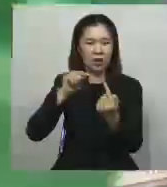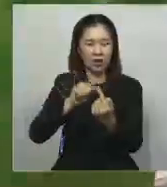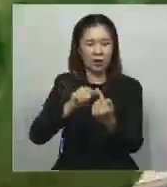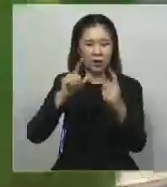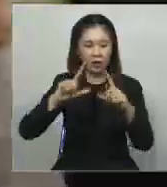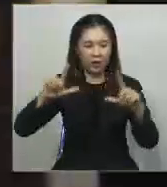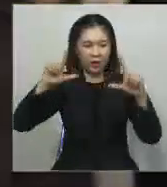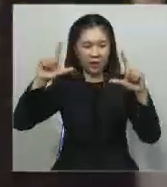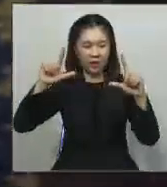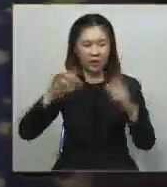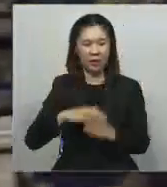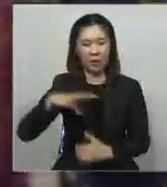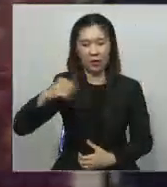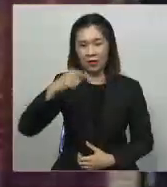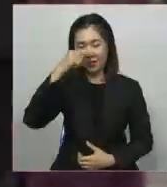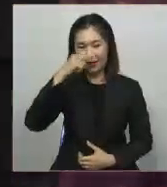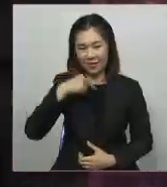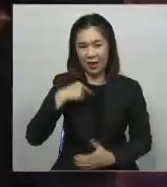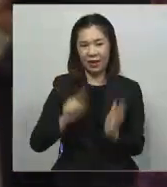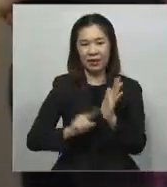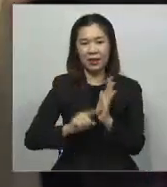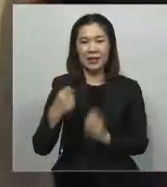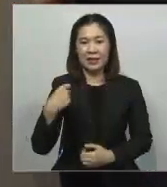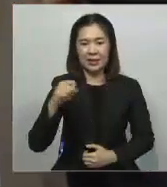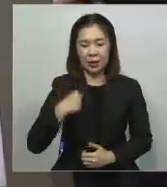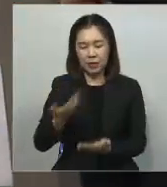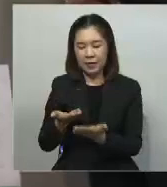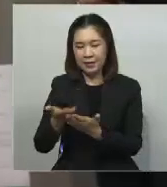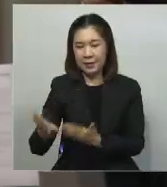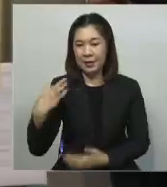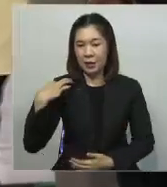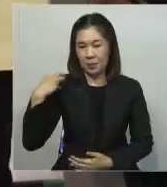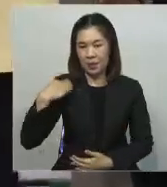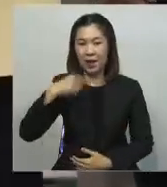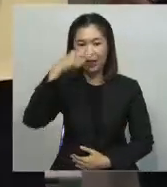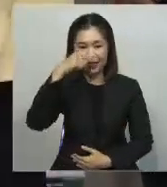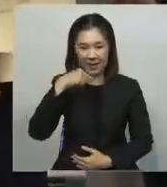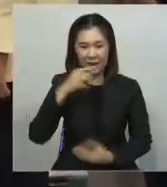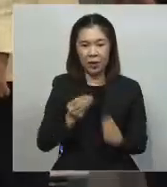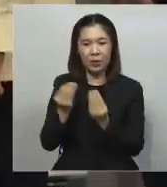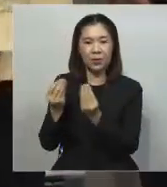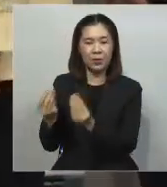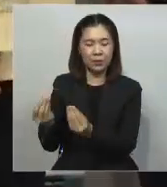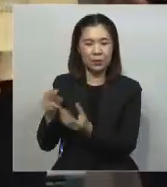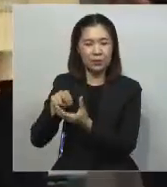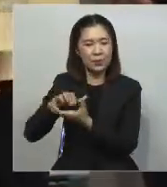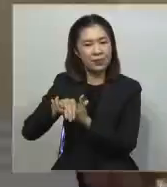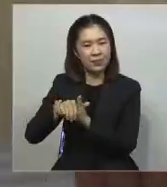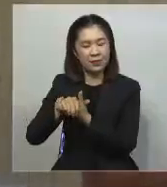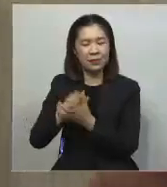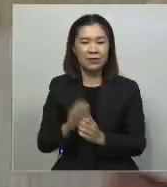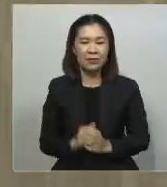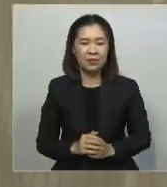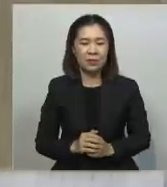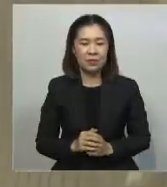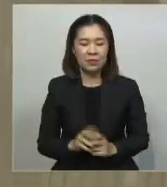ครั้งที่10โดยได้ทดลองเชิดหุ่นกระบอกและซื้อผ้าไทยลื้อปักลายฝากภริยาด้วยค่ะขณะที่สำนักงาน